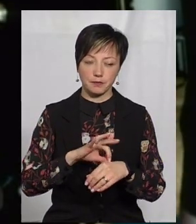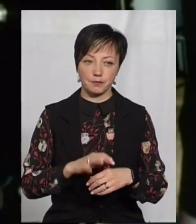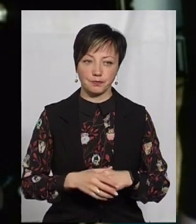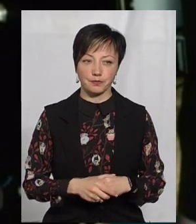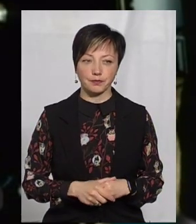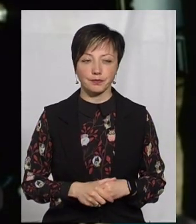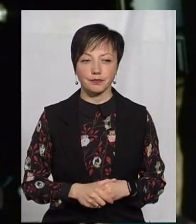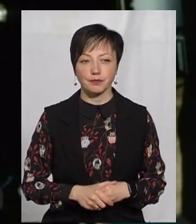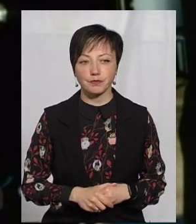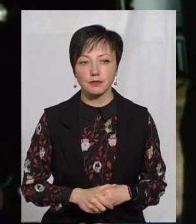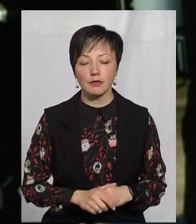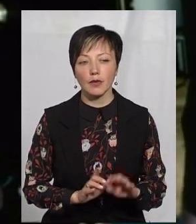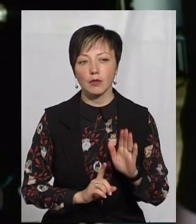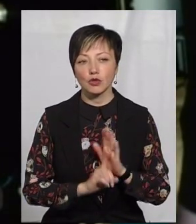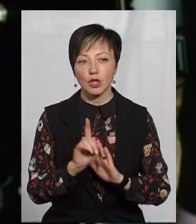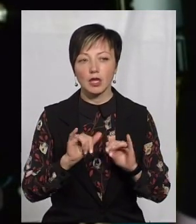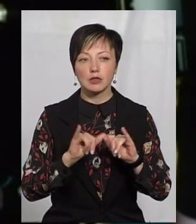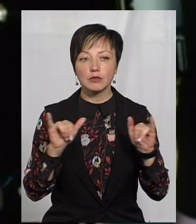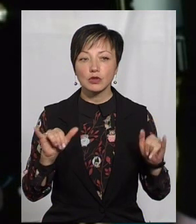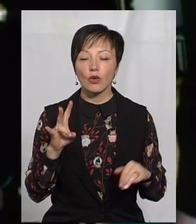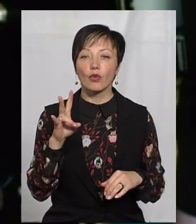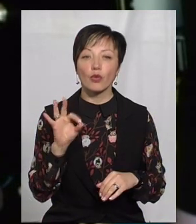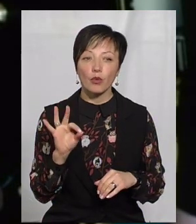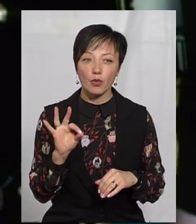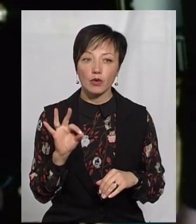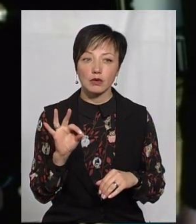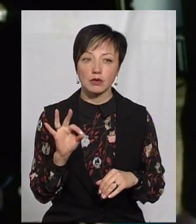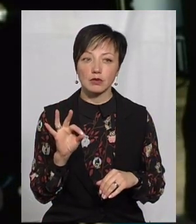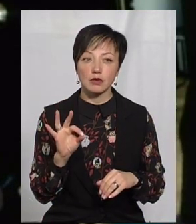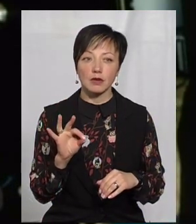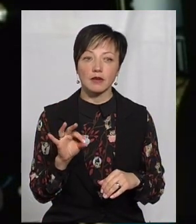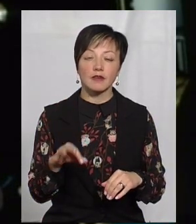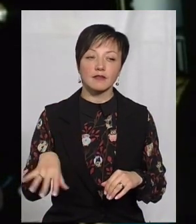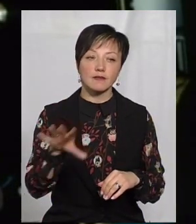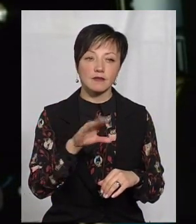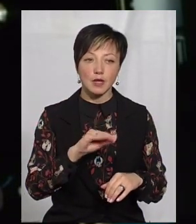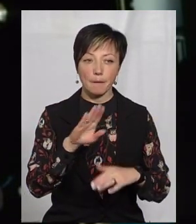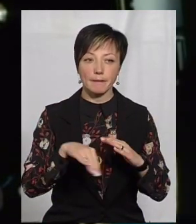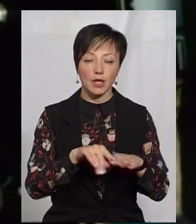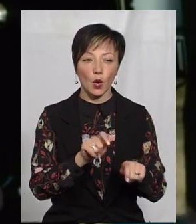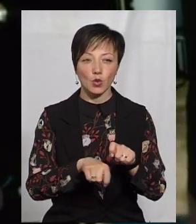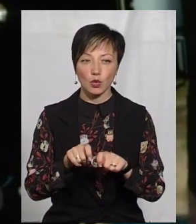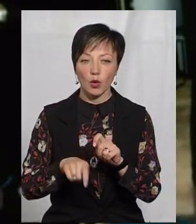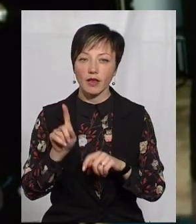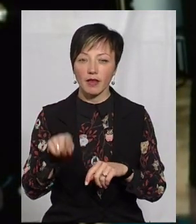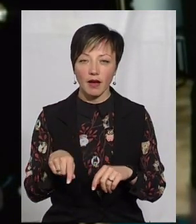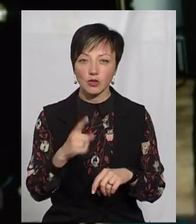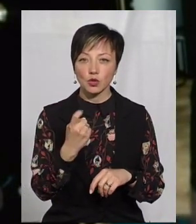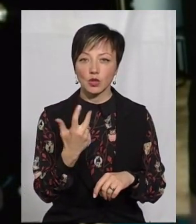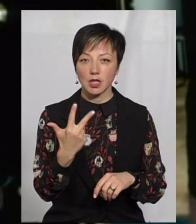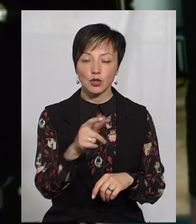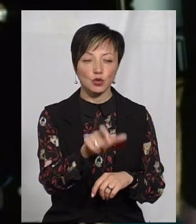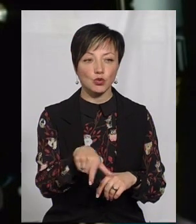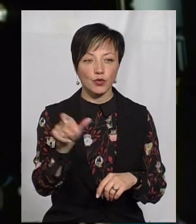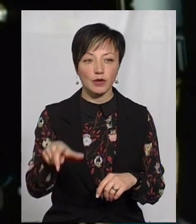епідемії почала збільшуватися, але разом з тим все знаходиться під контролем, навіть ті 103